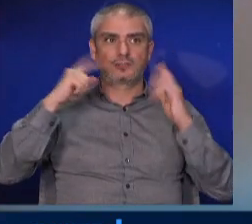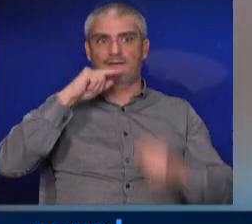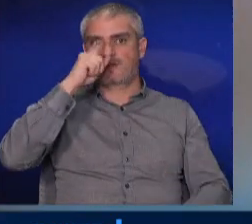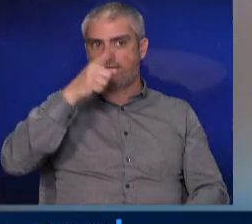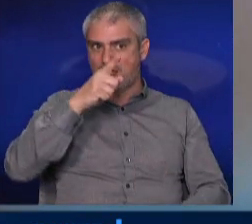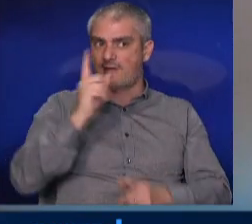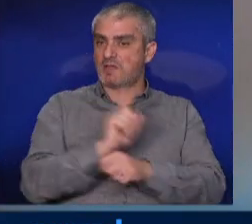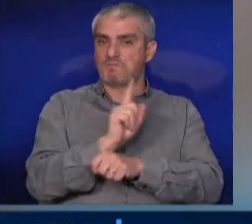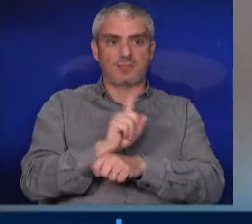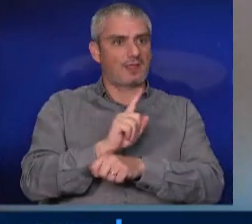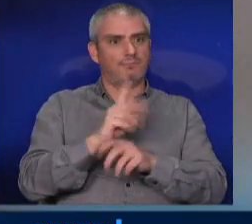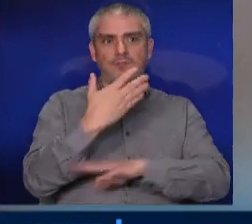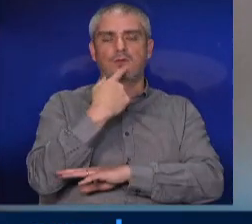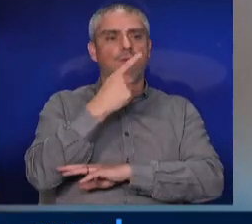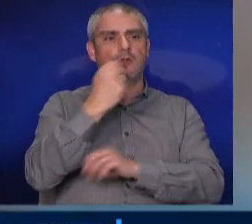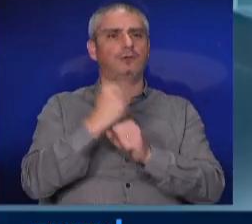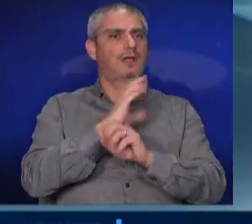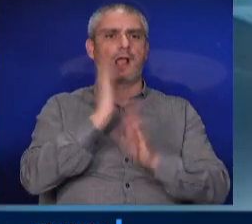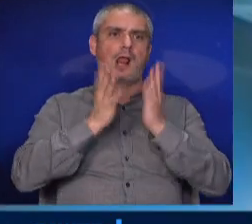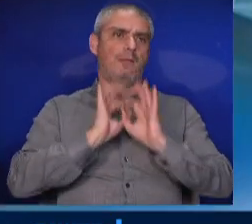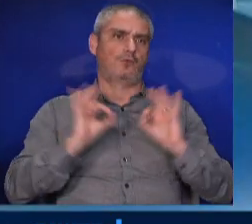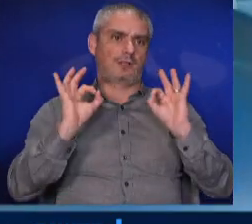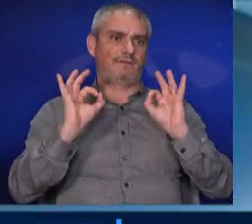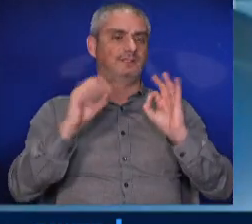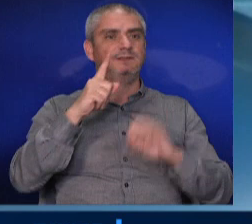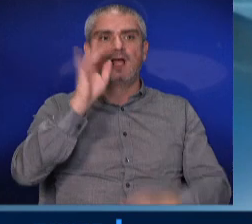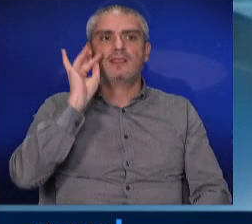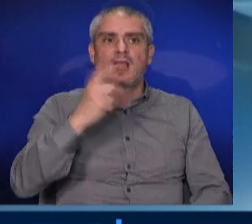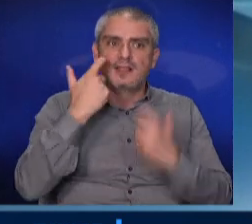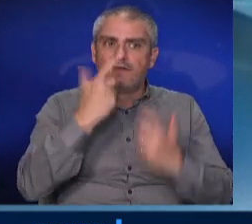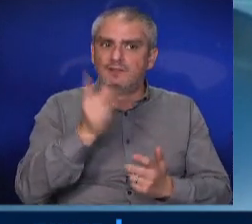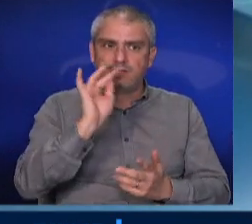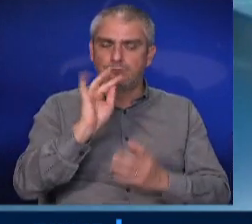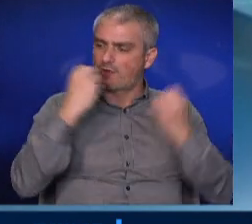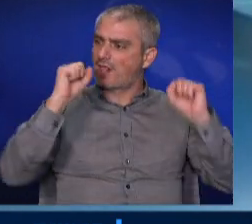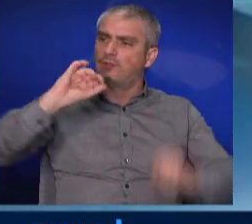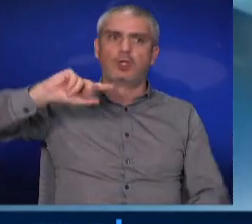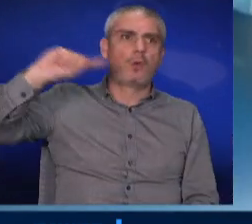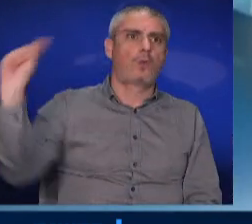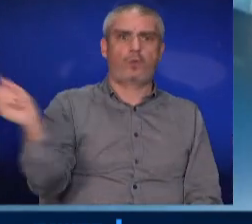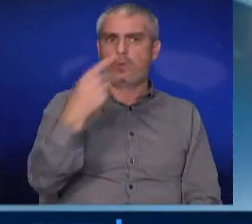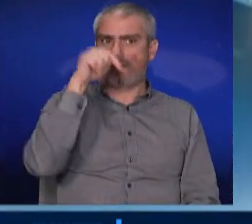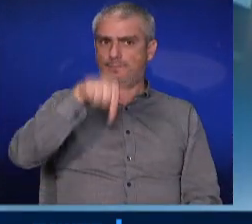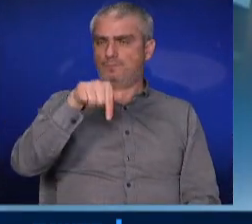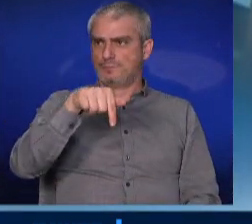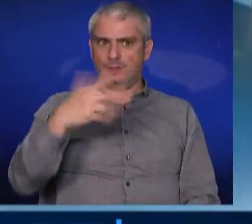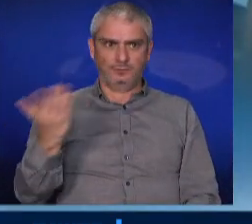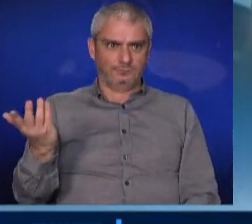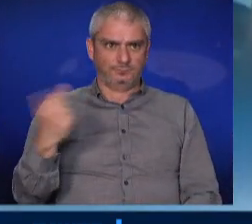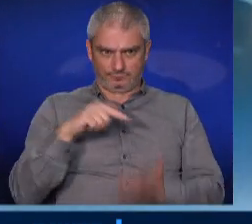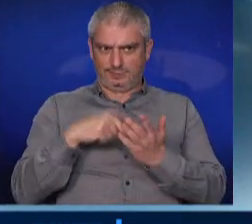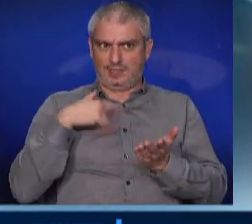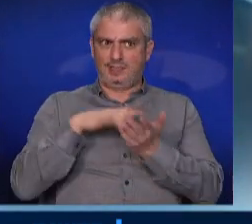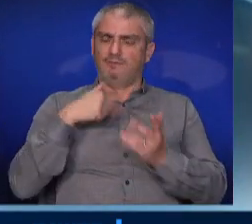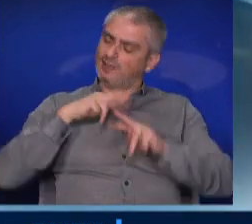so far authorities say it has been peaceful. It's all mandates. It's for the freedom of everybody here. That's why I'm here, and